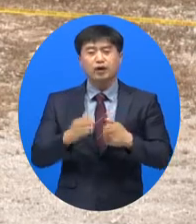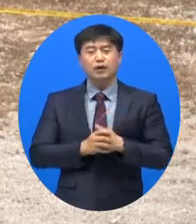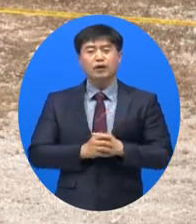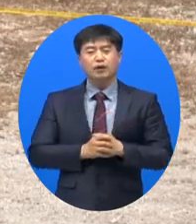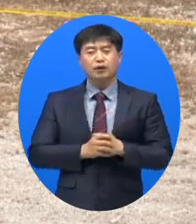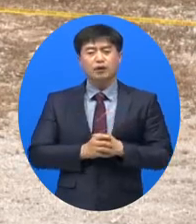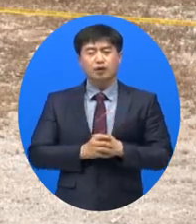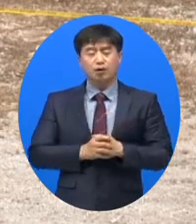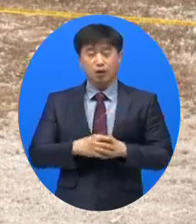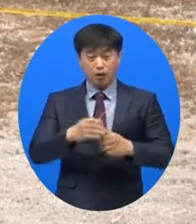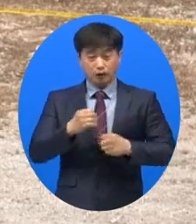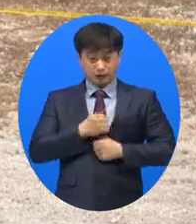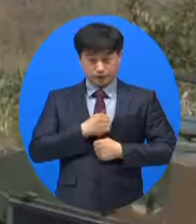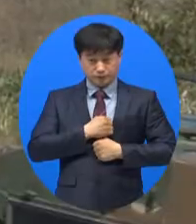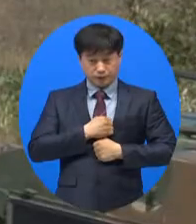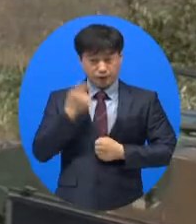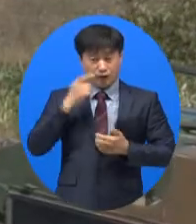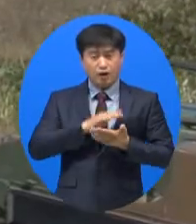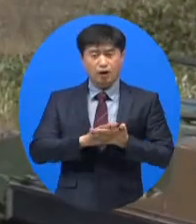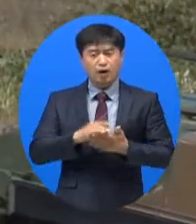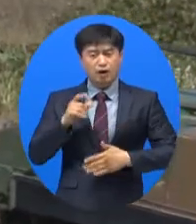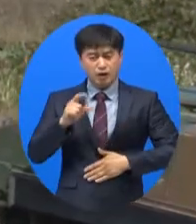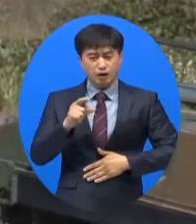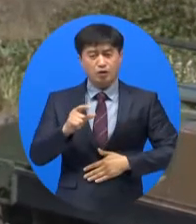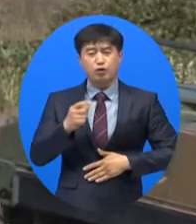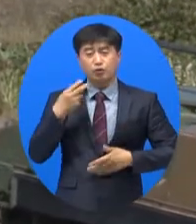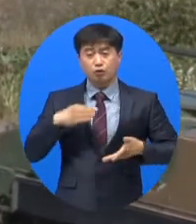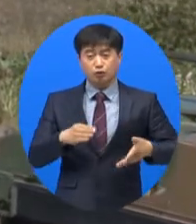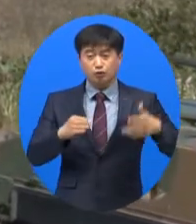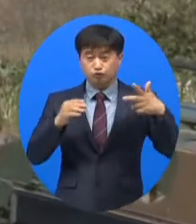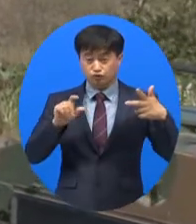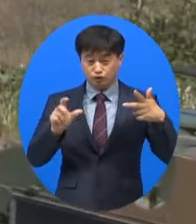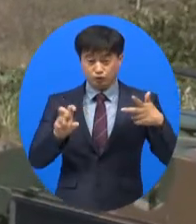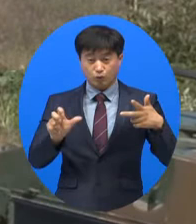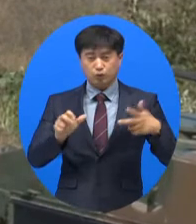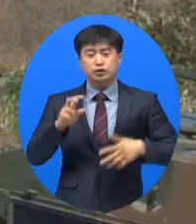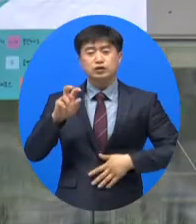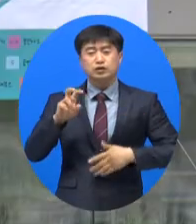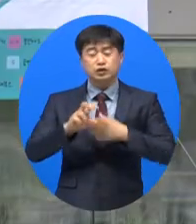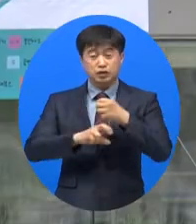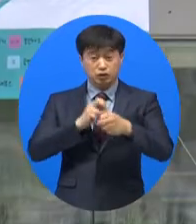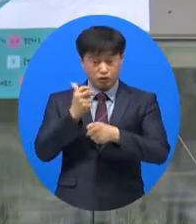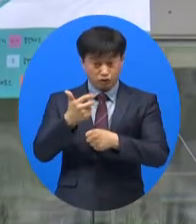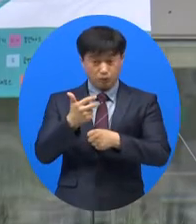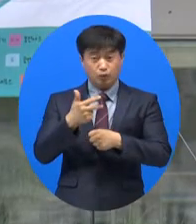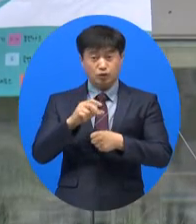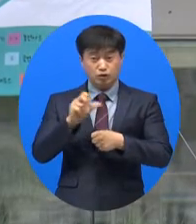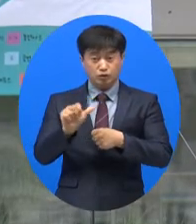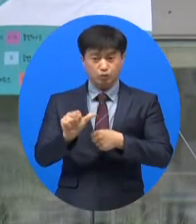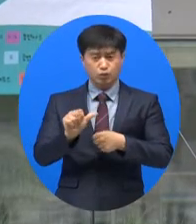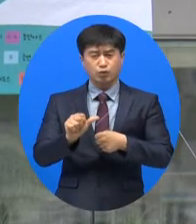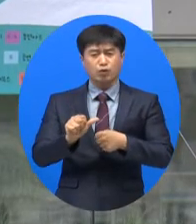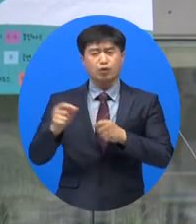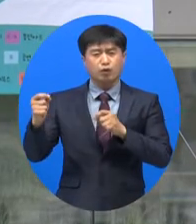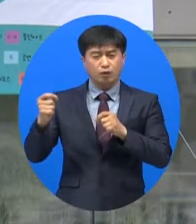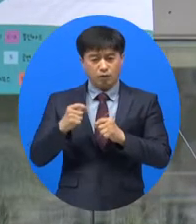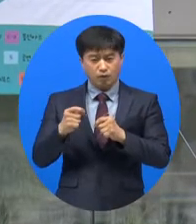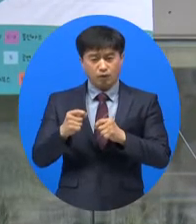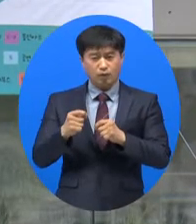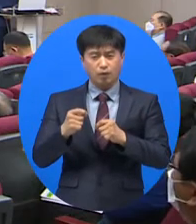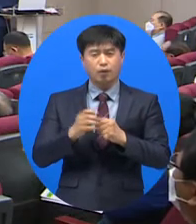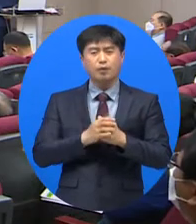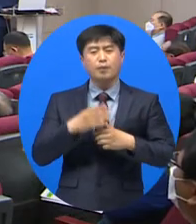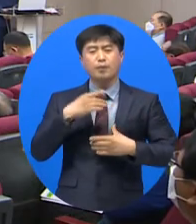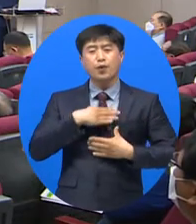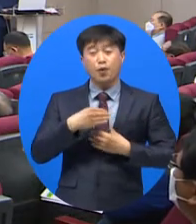강조되면서 경기도가 6.25 전쟁 70 2주년을 앞두고 2022 경기 평화 안보 페스티벌을 개최했습니다